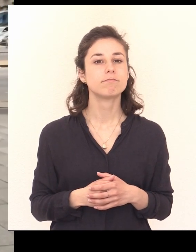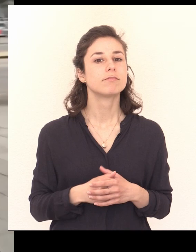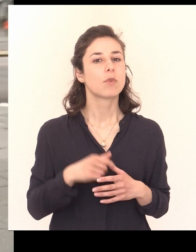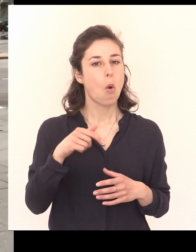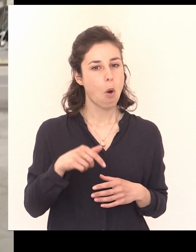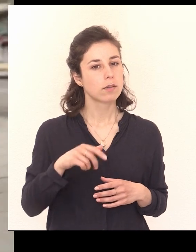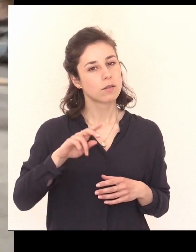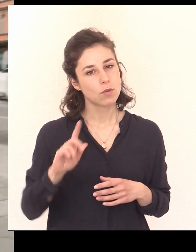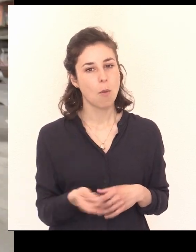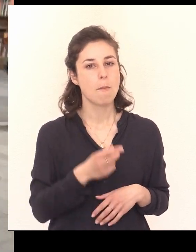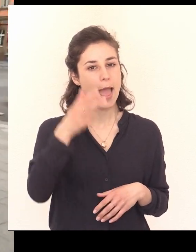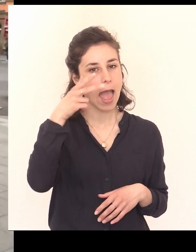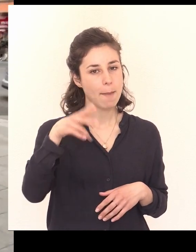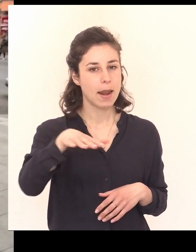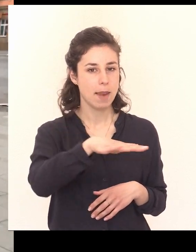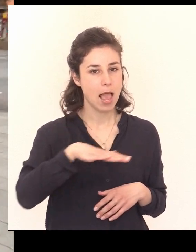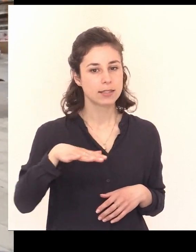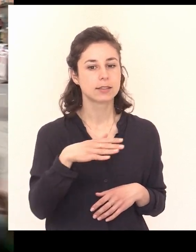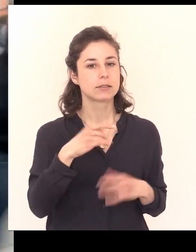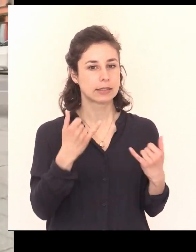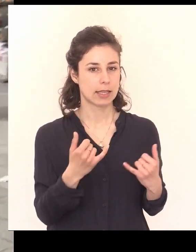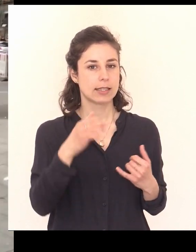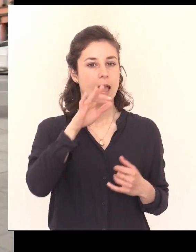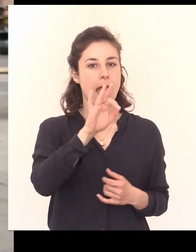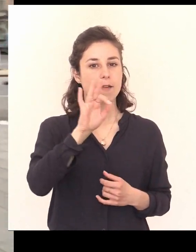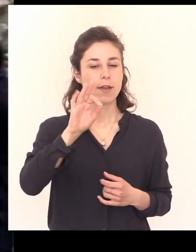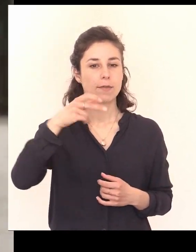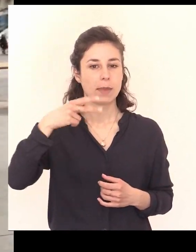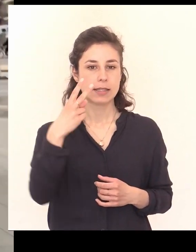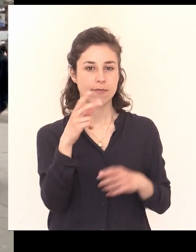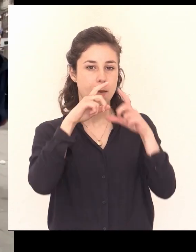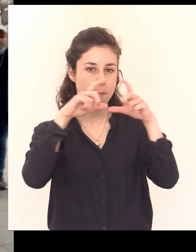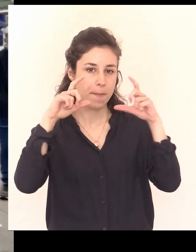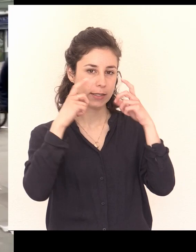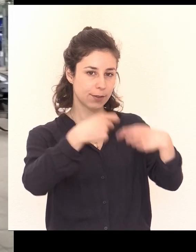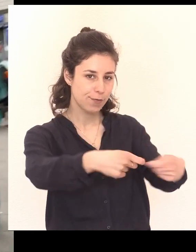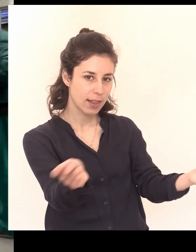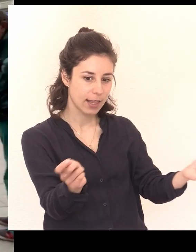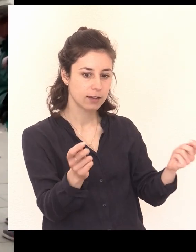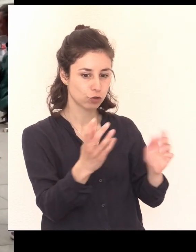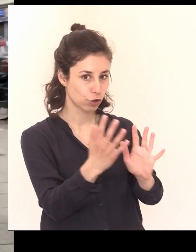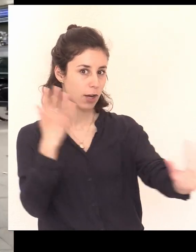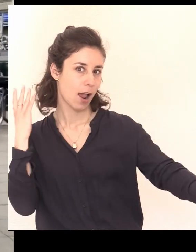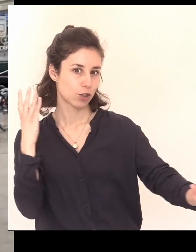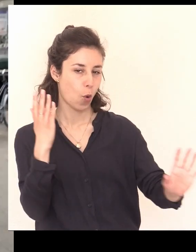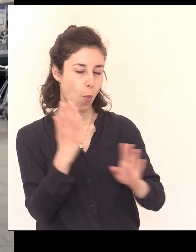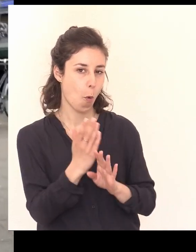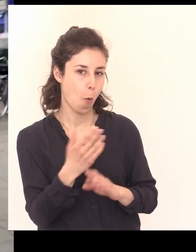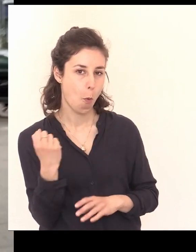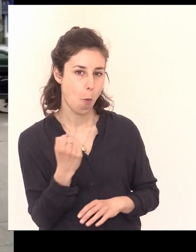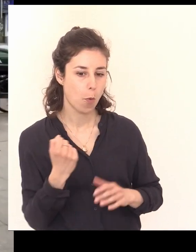Wir sind heute wieder nach Hermannplatz und wir wollen FFP2-Masken verteilen. So, jetzt sieht man, da die Schlange ist schon